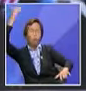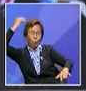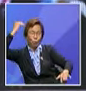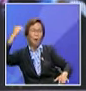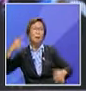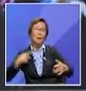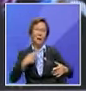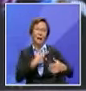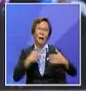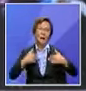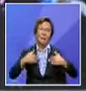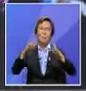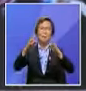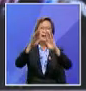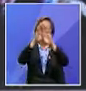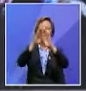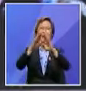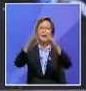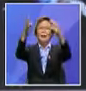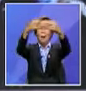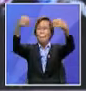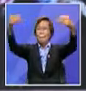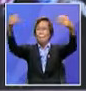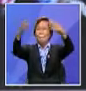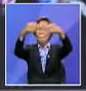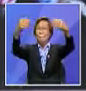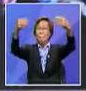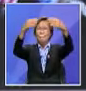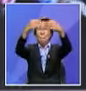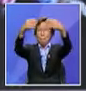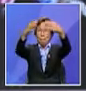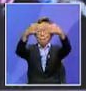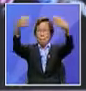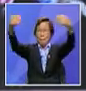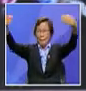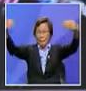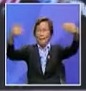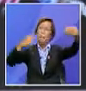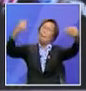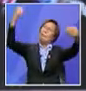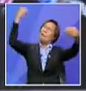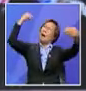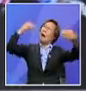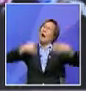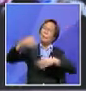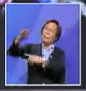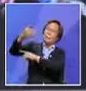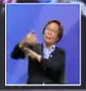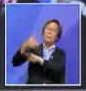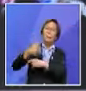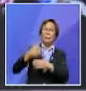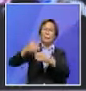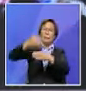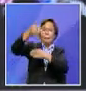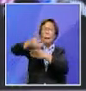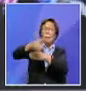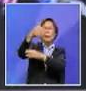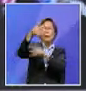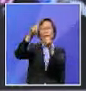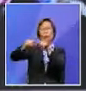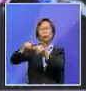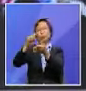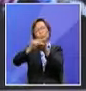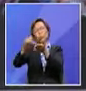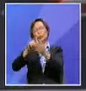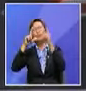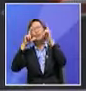Kita ada banner, di belakang banner tu ada bendera. di depan bendera tu ada macam-macam tulisan, ada